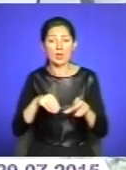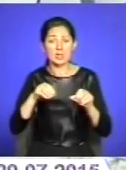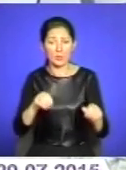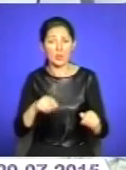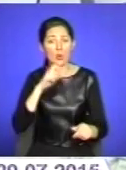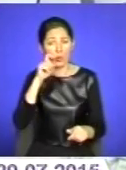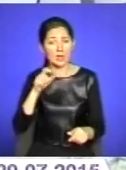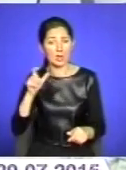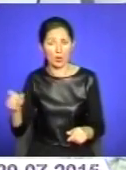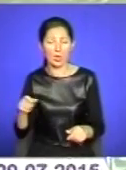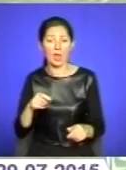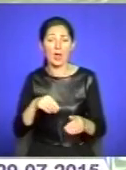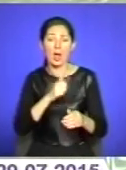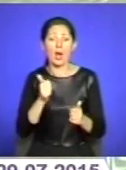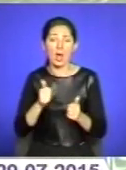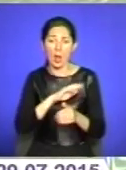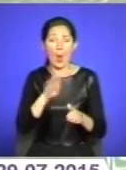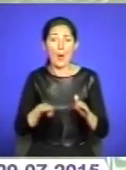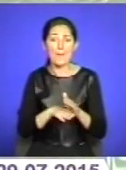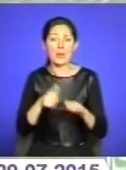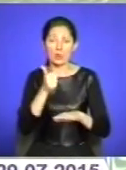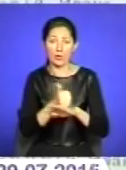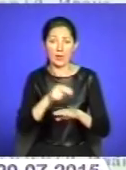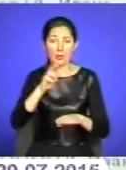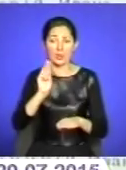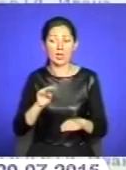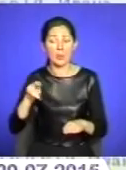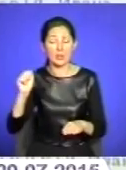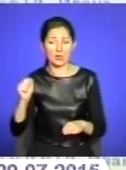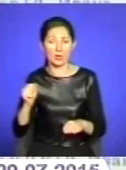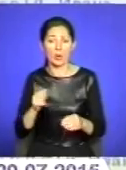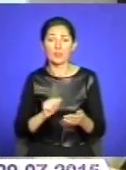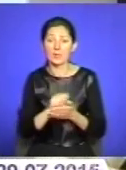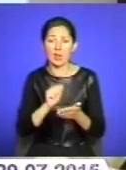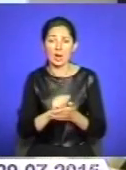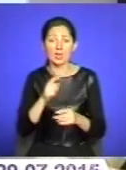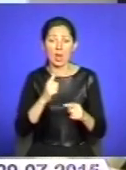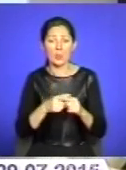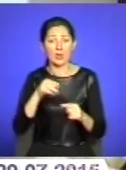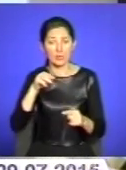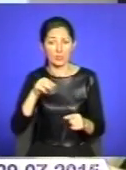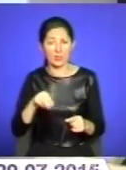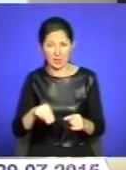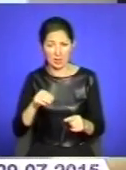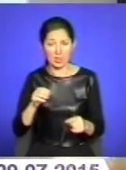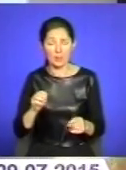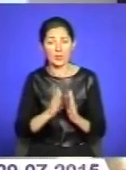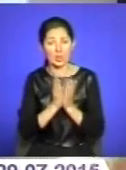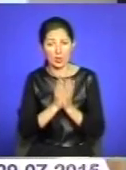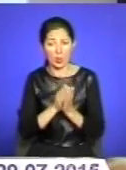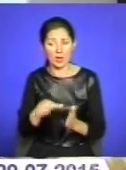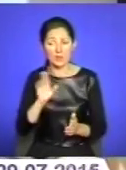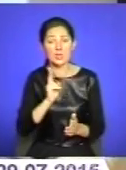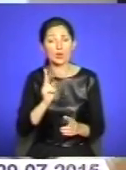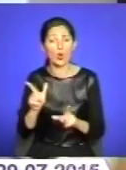Назва видання – «Як то Русь ходила слідами Данила». Тираж – 500 примірників. Всі, що їздили туди, хто